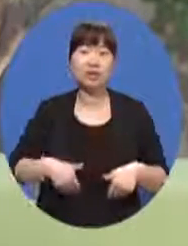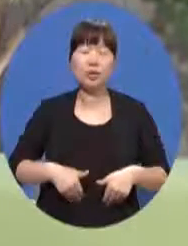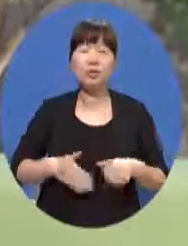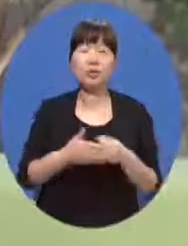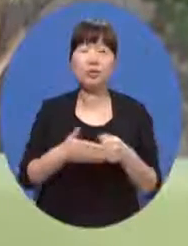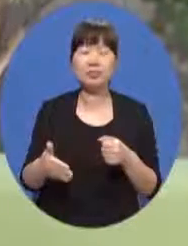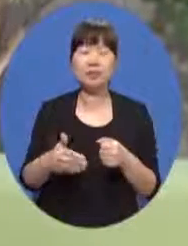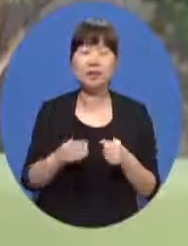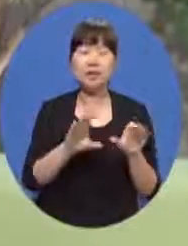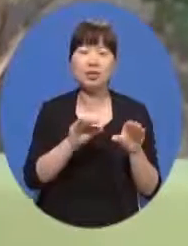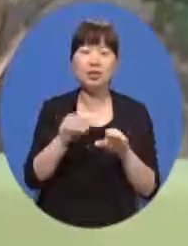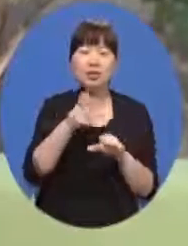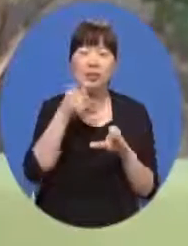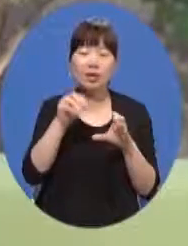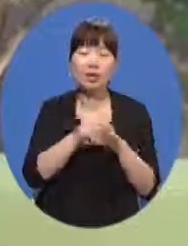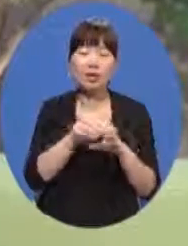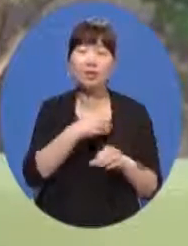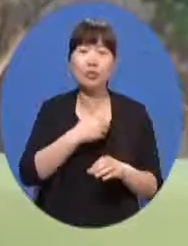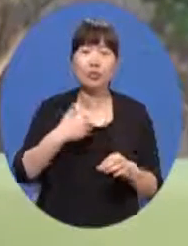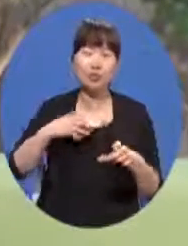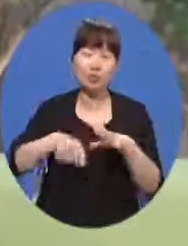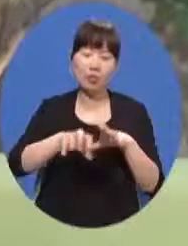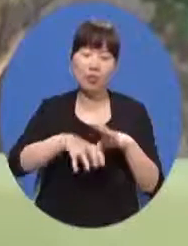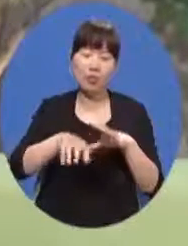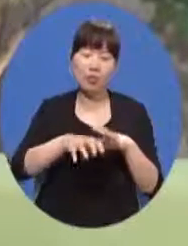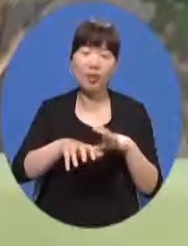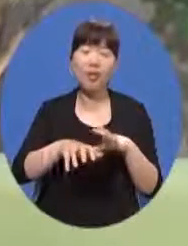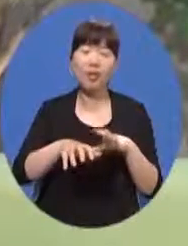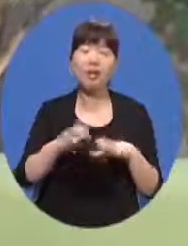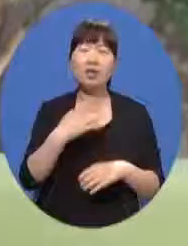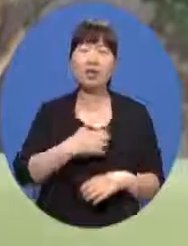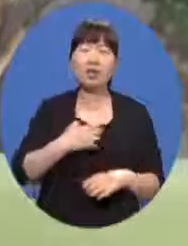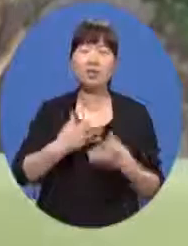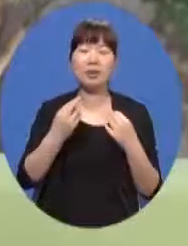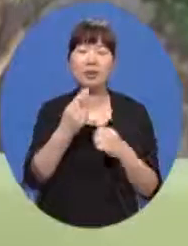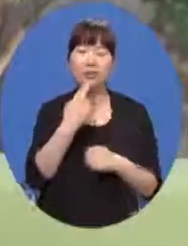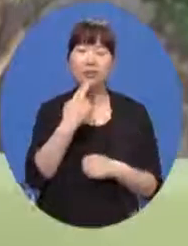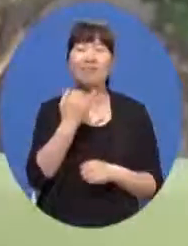때문에 네. 연한 물에 담그시고 충분히 헹궈내시면 그렇게 걱정을 많이 안 하셔도 됩니다.